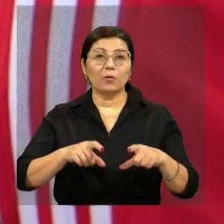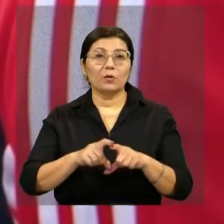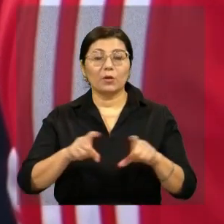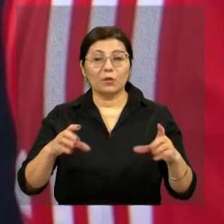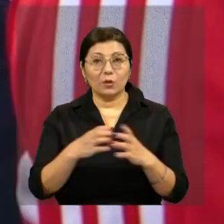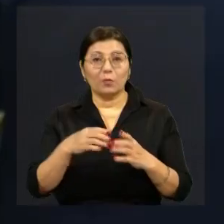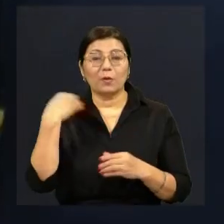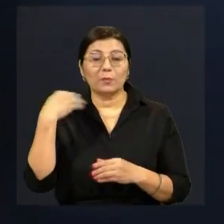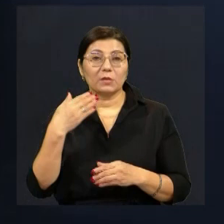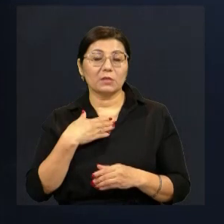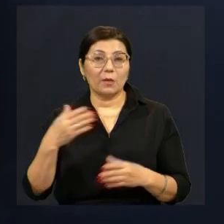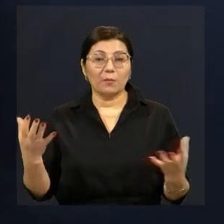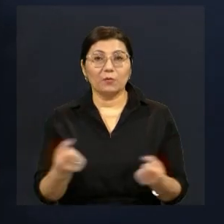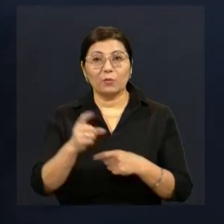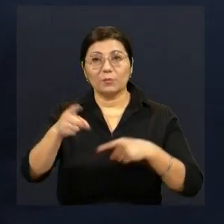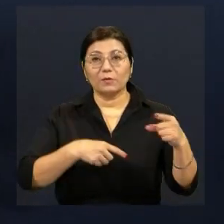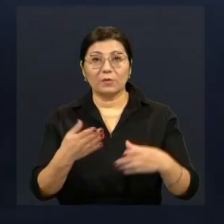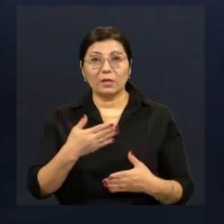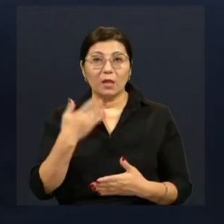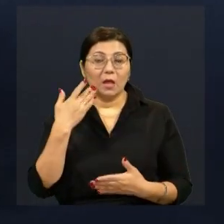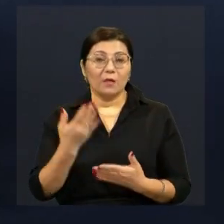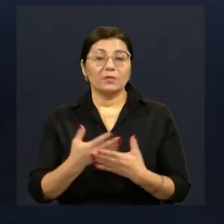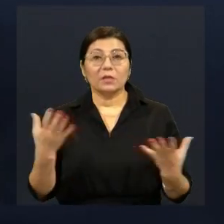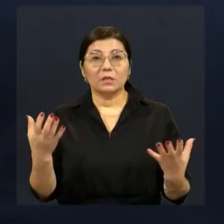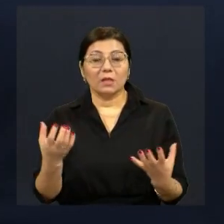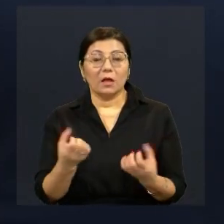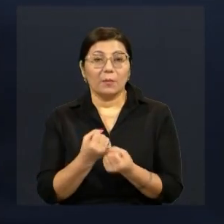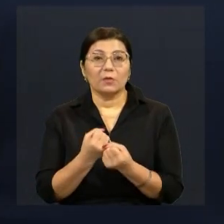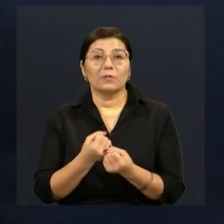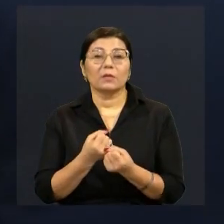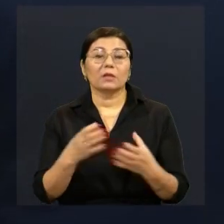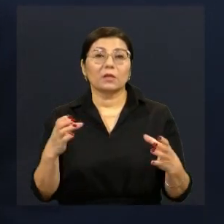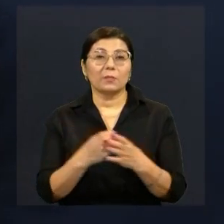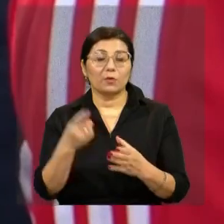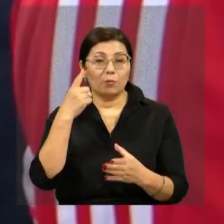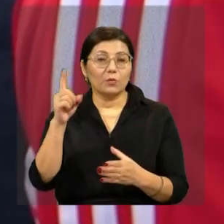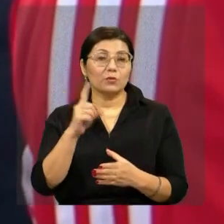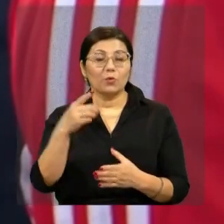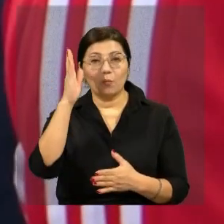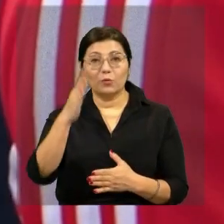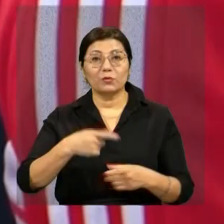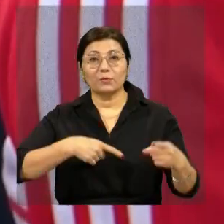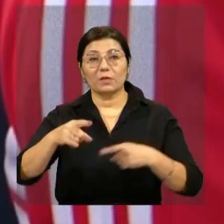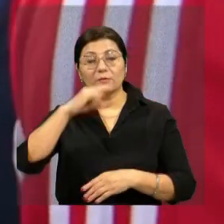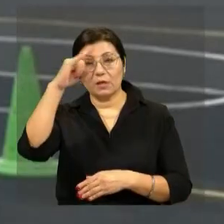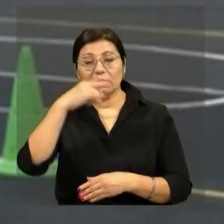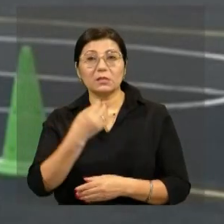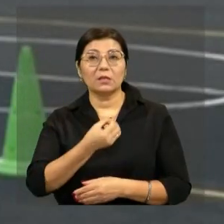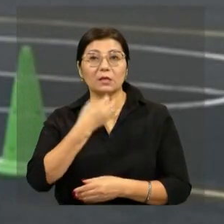сам хорошо знаю и поддерживаю футбол. Я хожу на стадион и болею за нашу команду. Поэтому я думаю, что будущее футбола в Казахстане